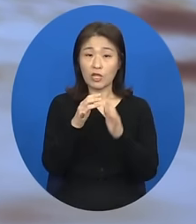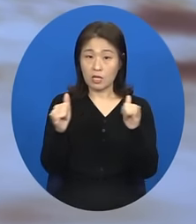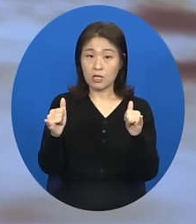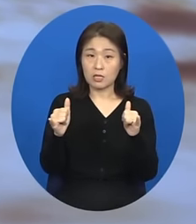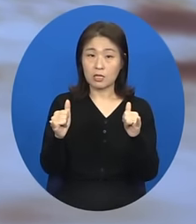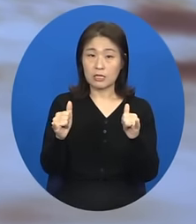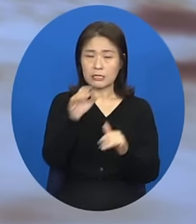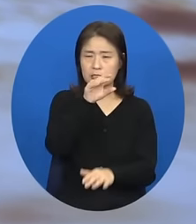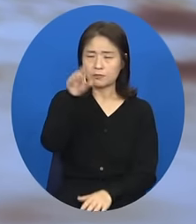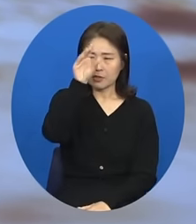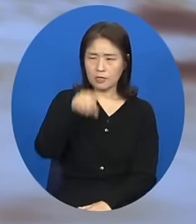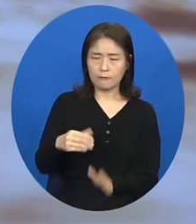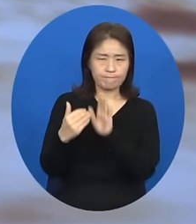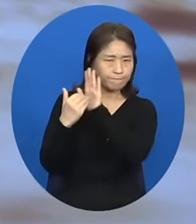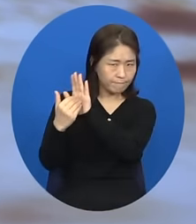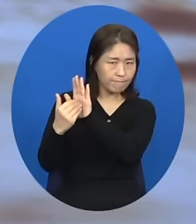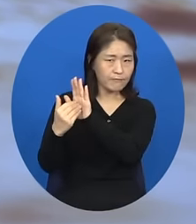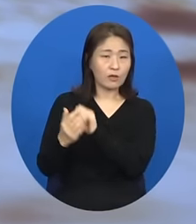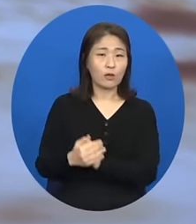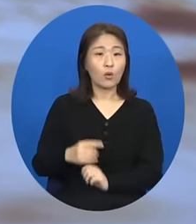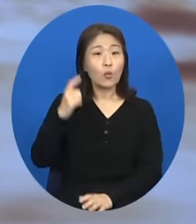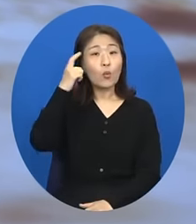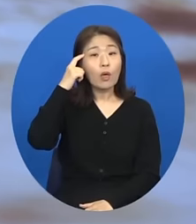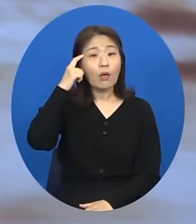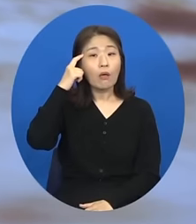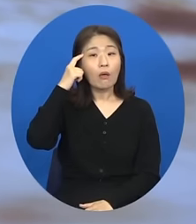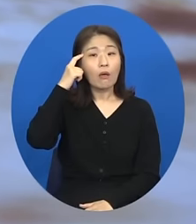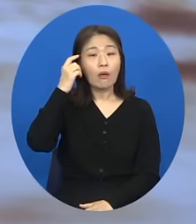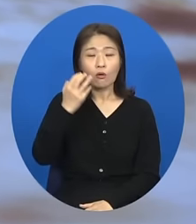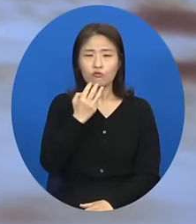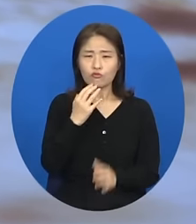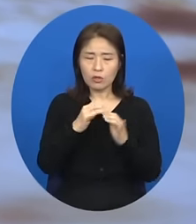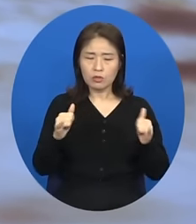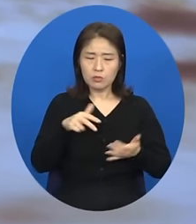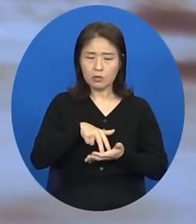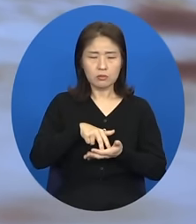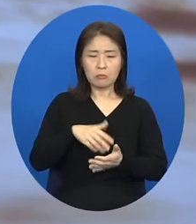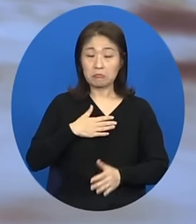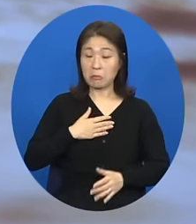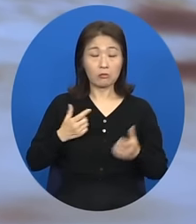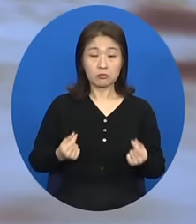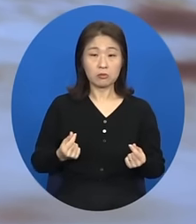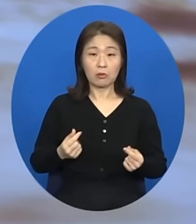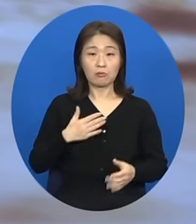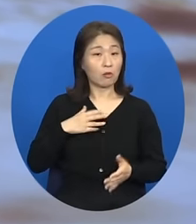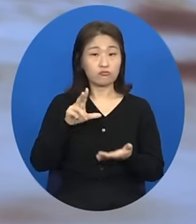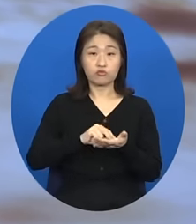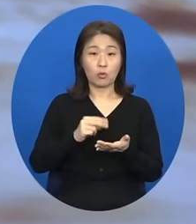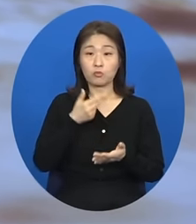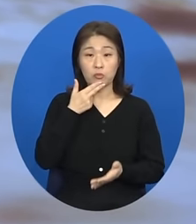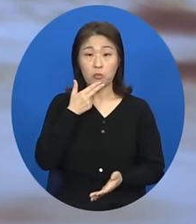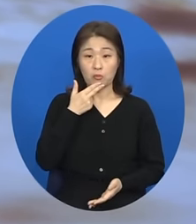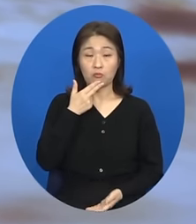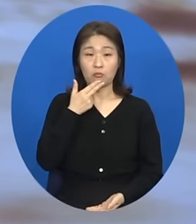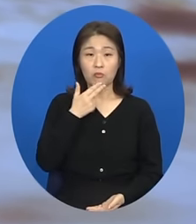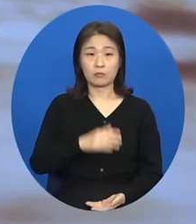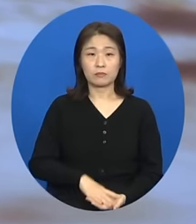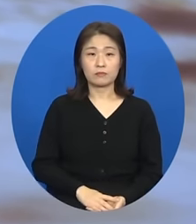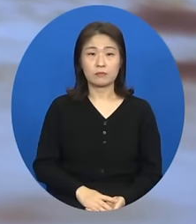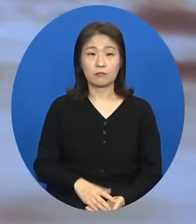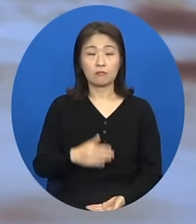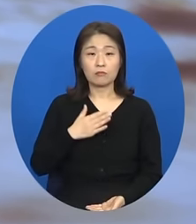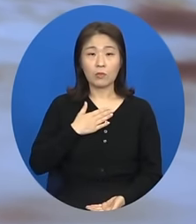아무 문제가 없다고 여겼기 때문이에요. 그러니까 그들 마음속에는 나는 하나님 말씀을